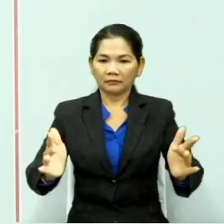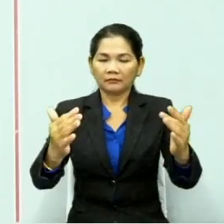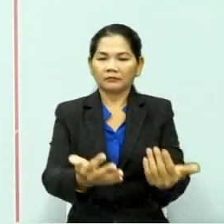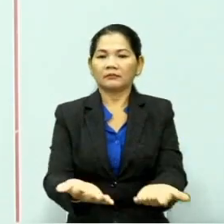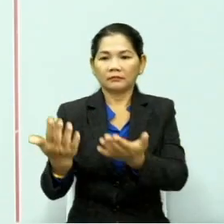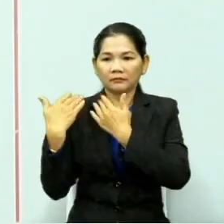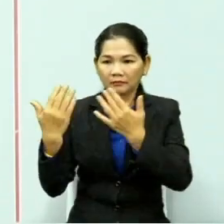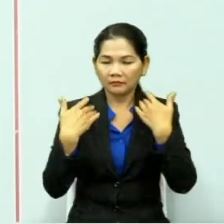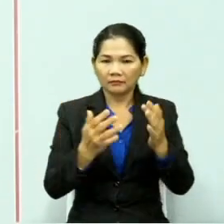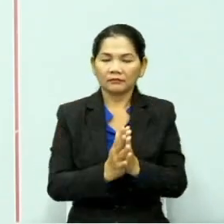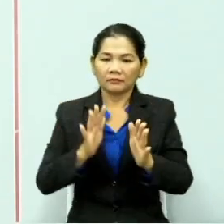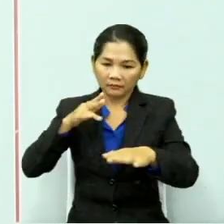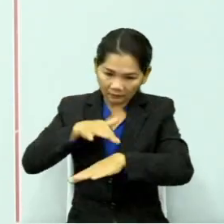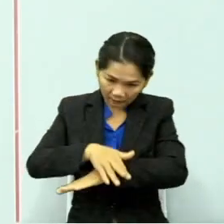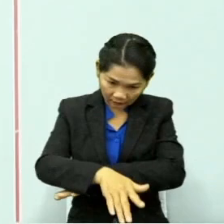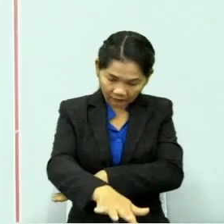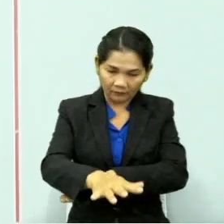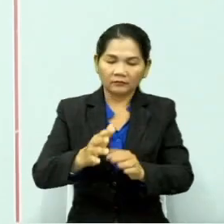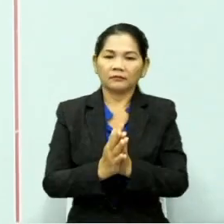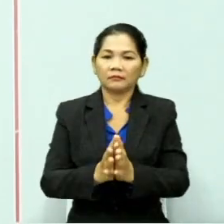chú sàn mà nô rũng